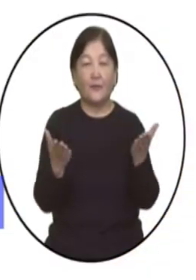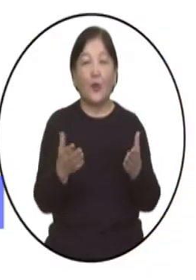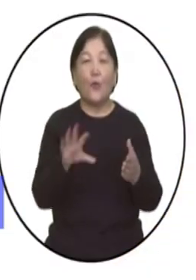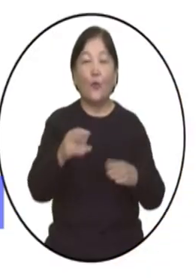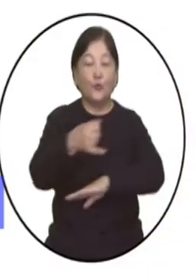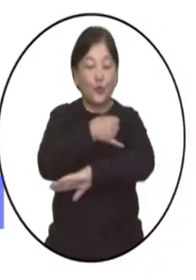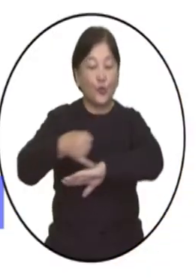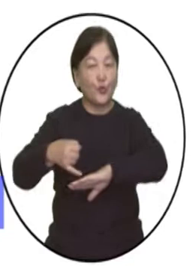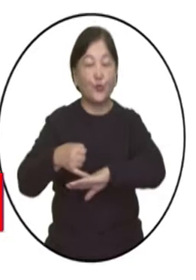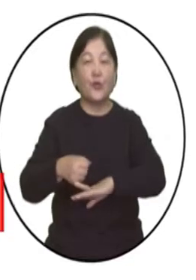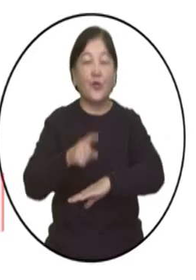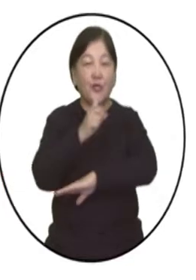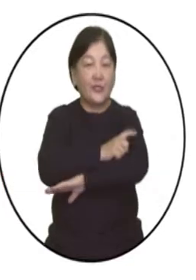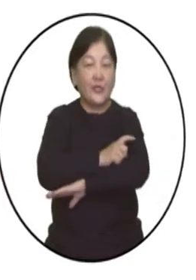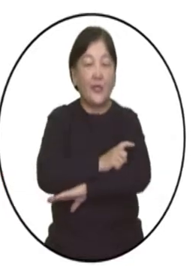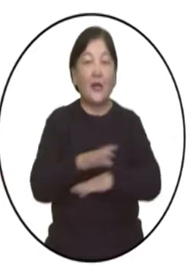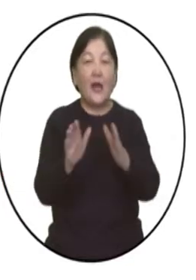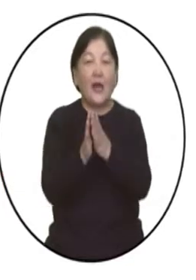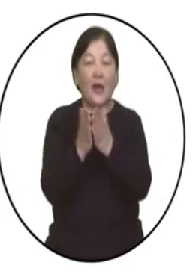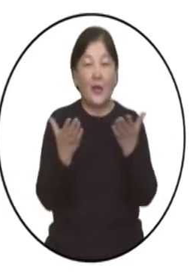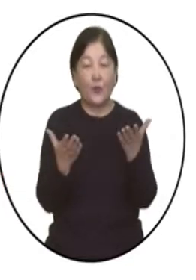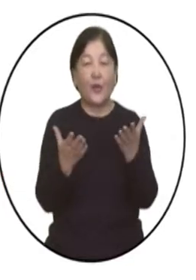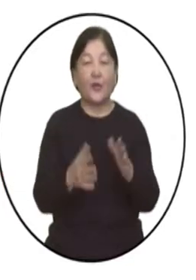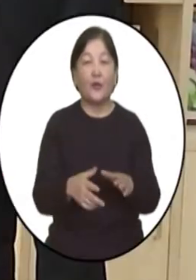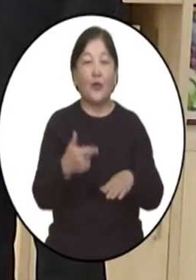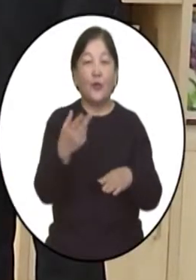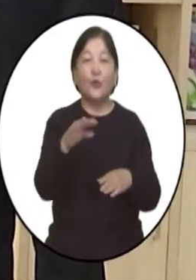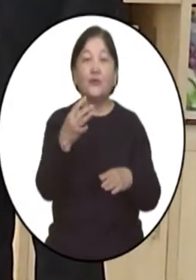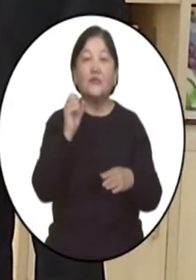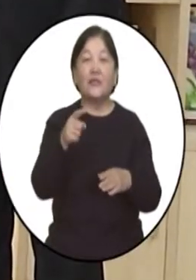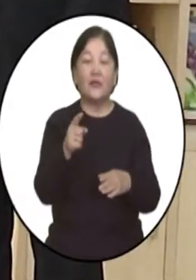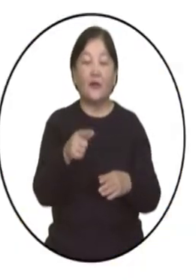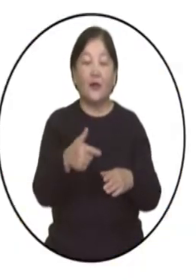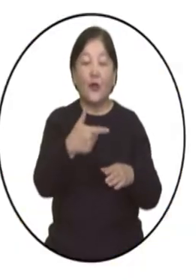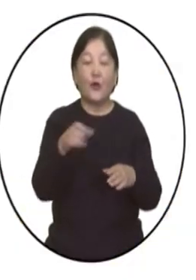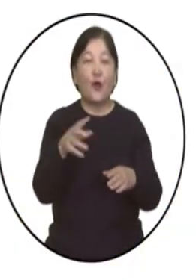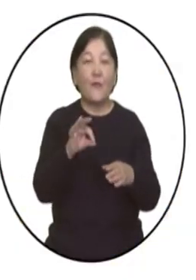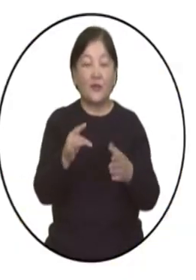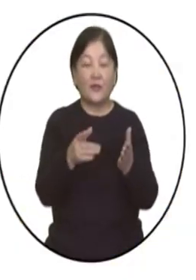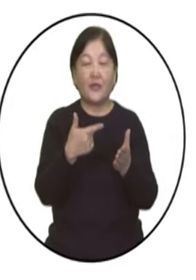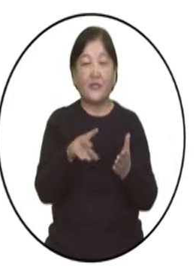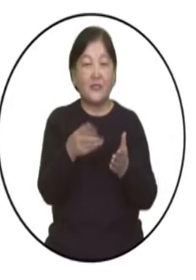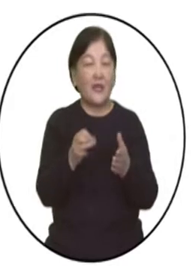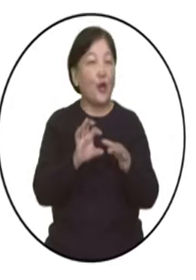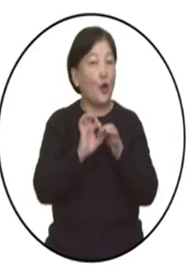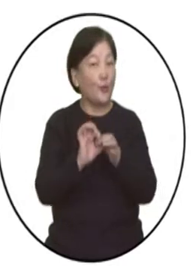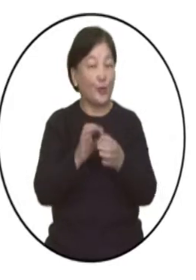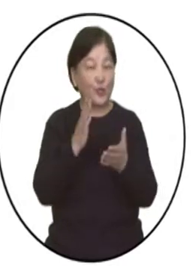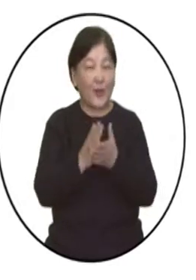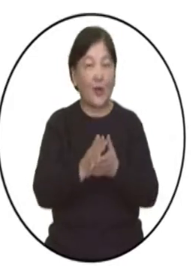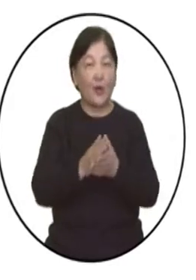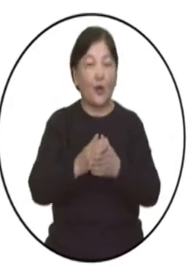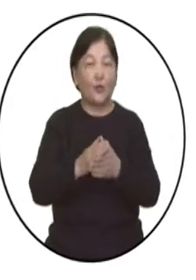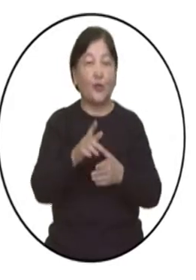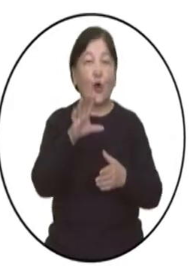дээр бас 13 ангийн сурагчгийн агуулгад төрслөг геометр гэсэн агуулгад багцсан байгаа шүү хүүхдүүдээ. Бидний өнөөдрийн зорилго бол Окторгуйн